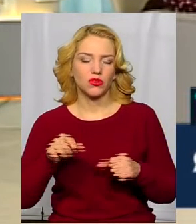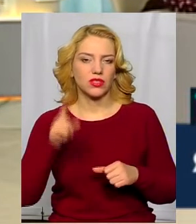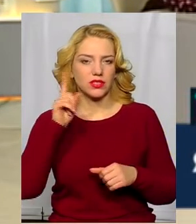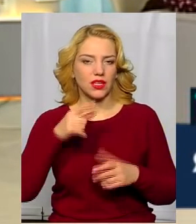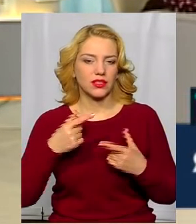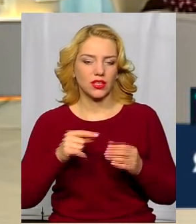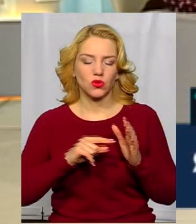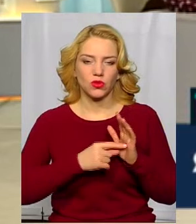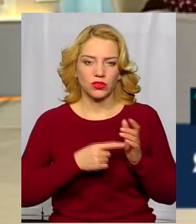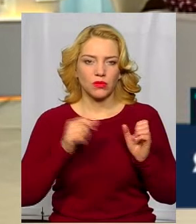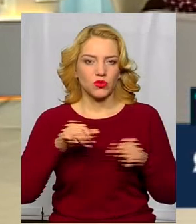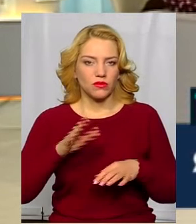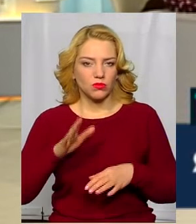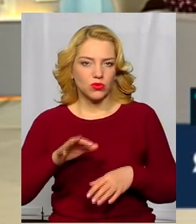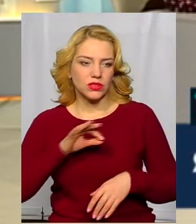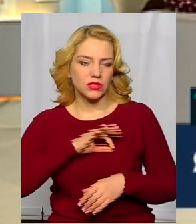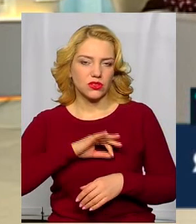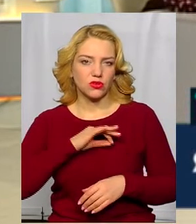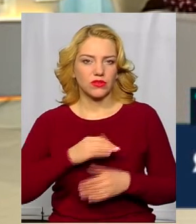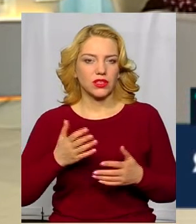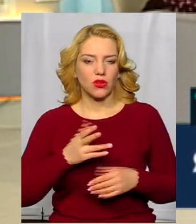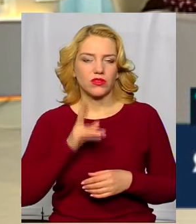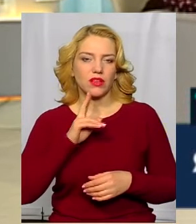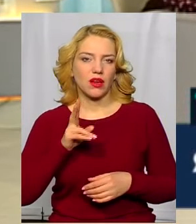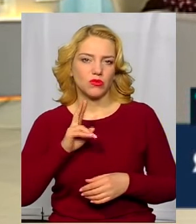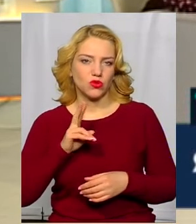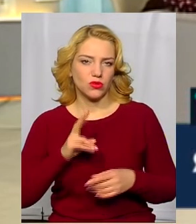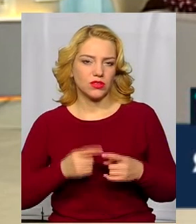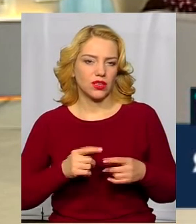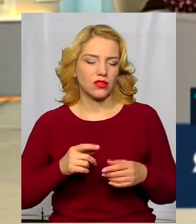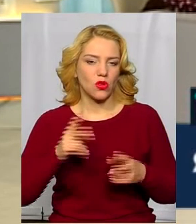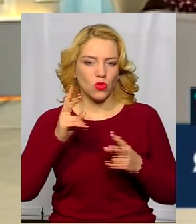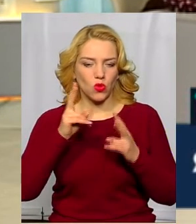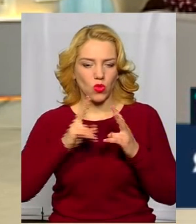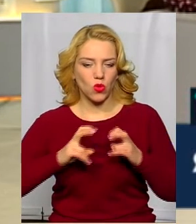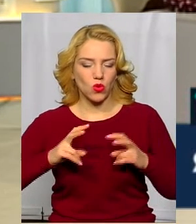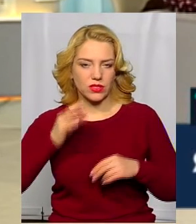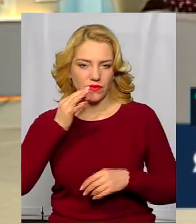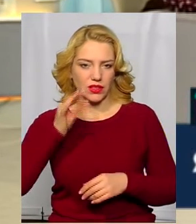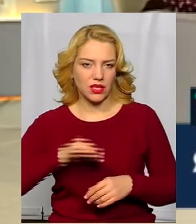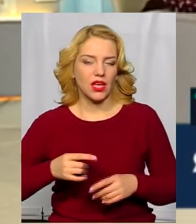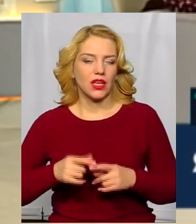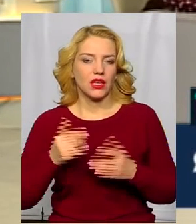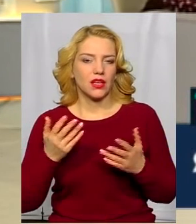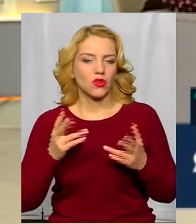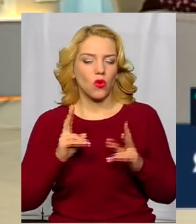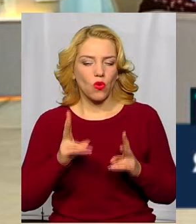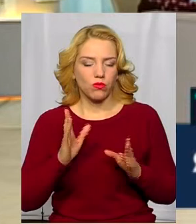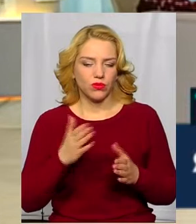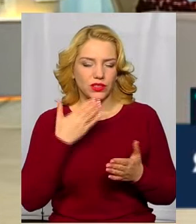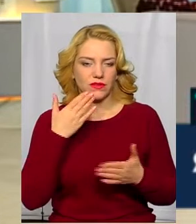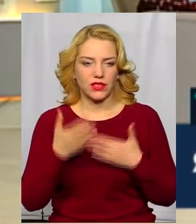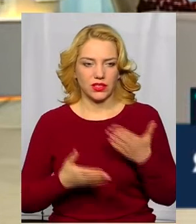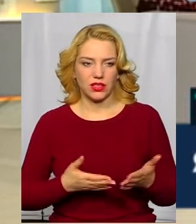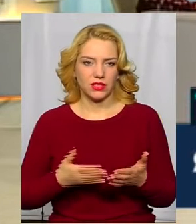точки, можливо, будете застосовувати якось кременчуцький досвід. І до кого в першу чергу будете звертатися? Чи от просто